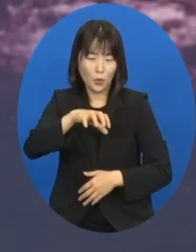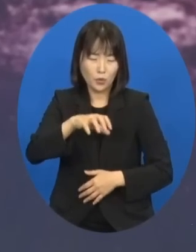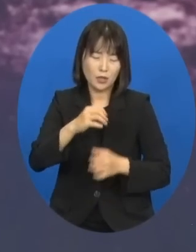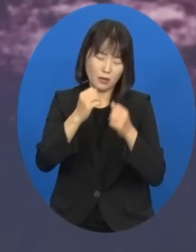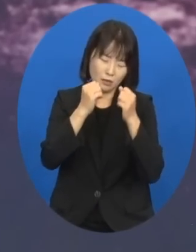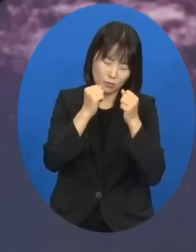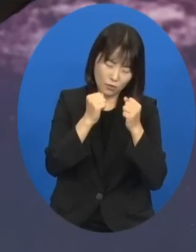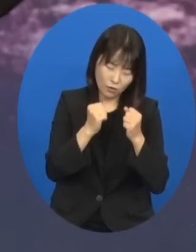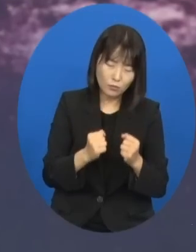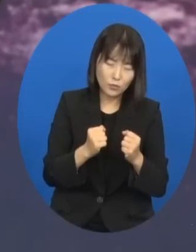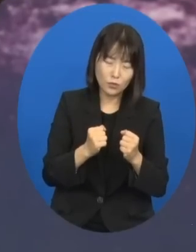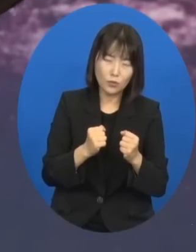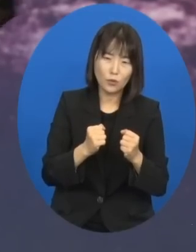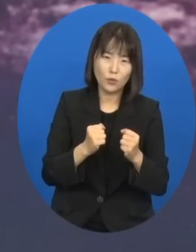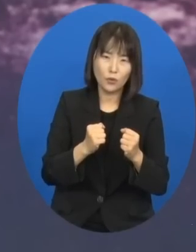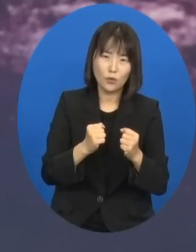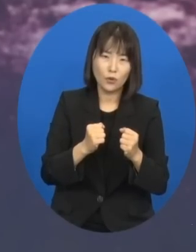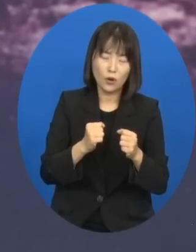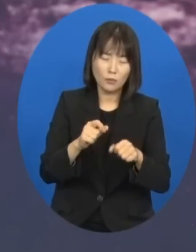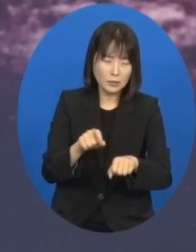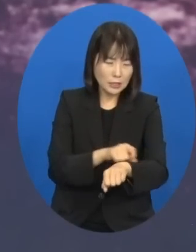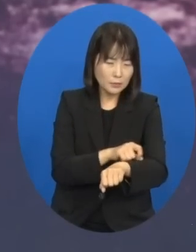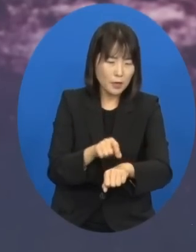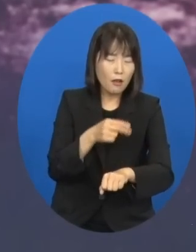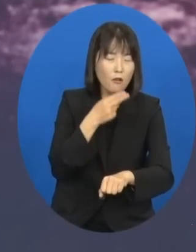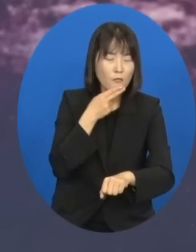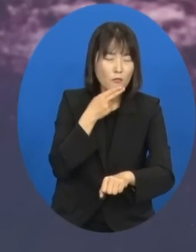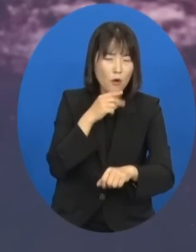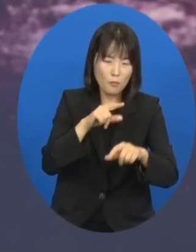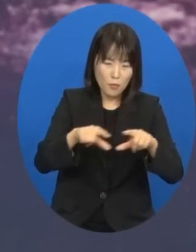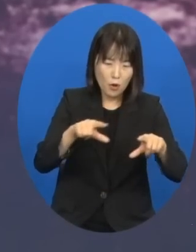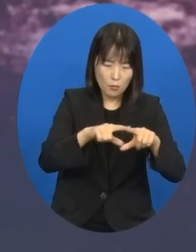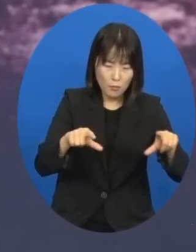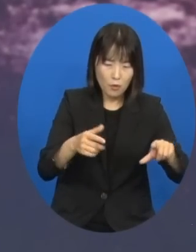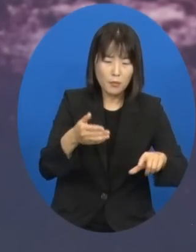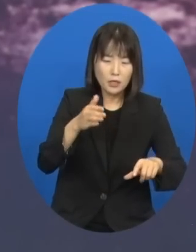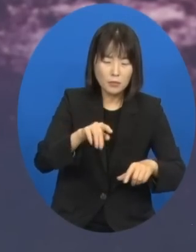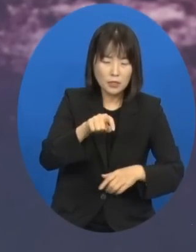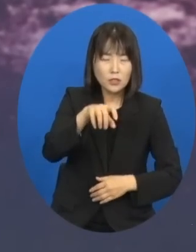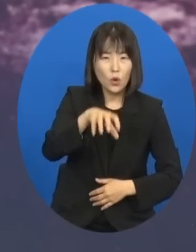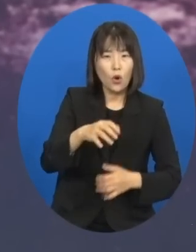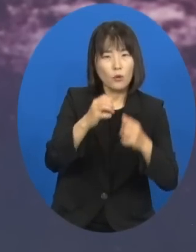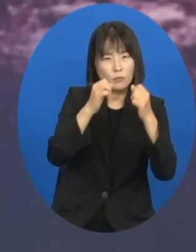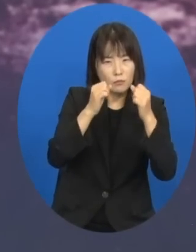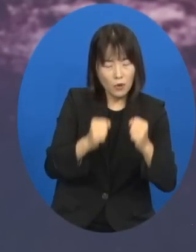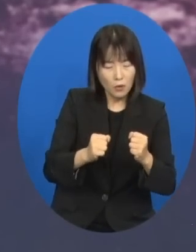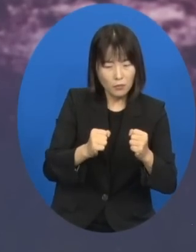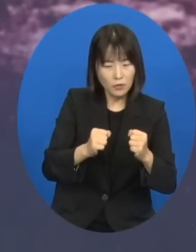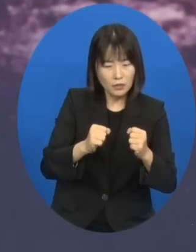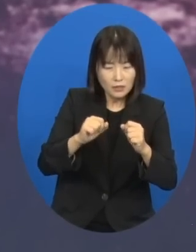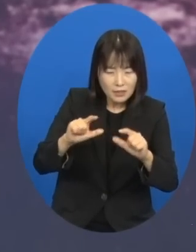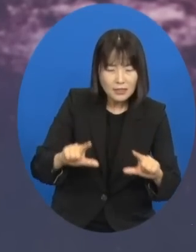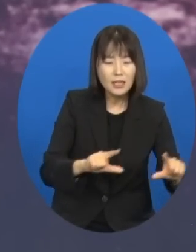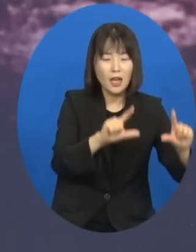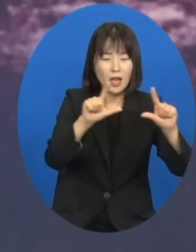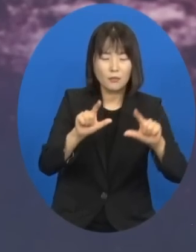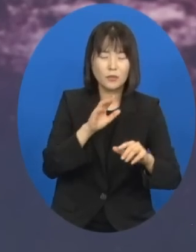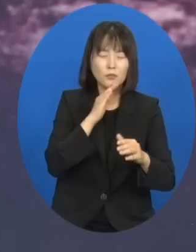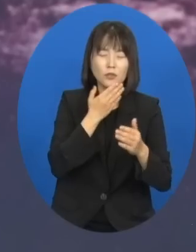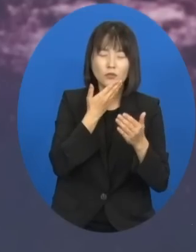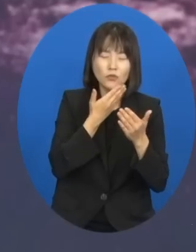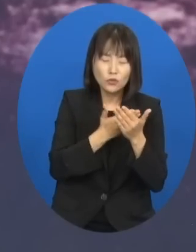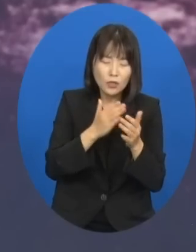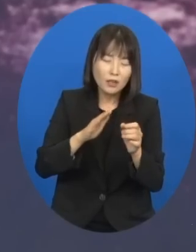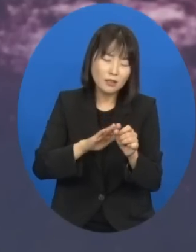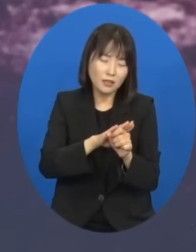별로 평범하고 어떤 특별한 건 없지만 평범하지만 그러나 거기에 머물러 있었던 그의 삶이 너무나 귀하고